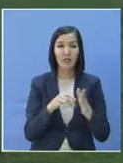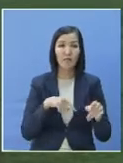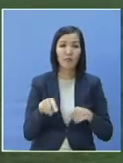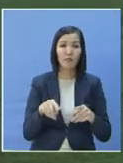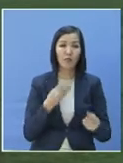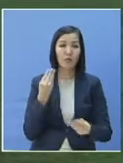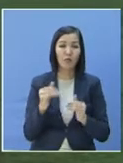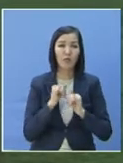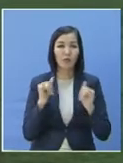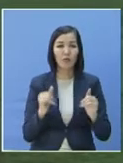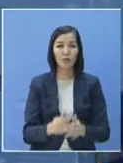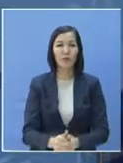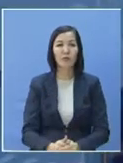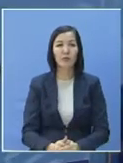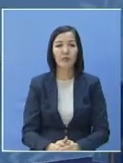ойынын дамыту.